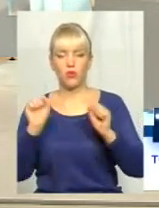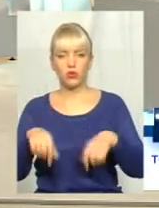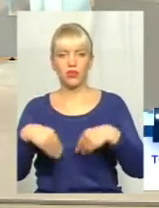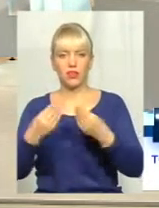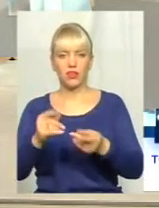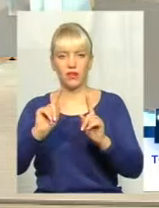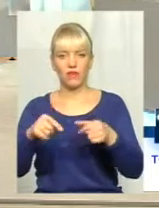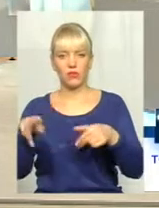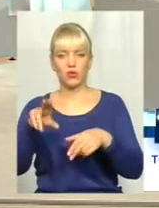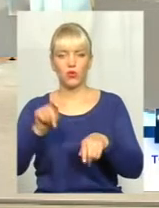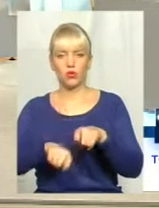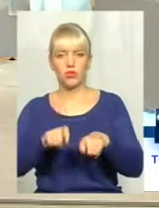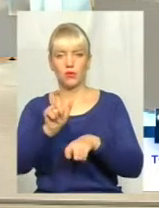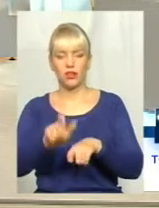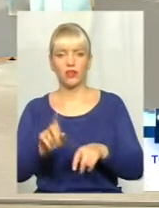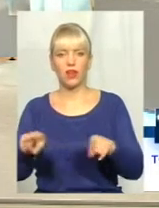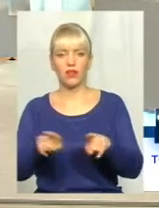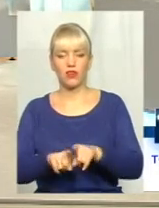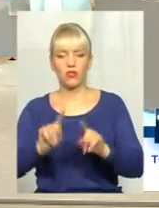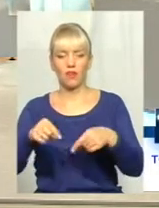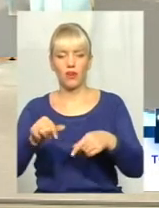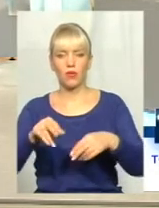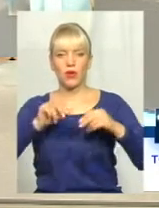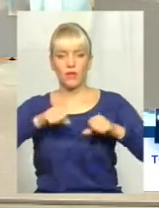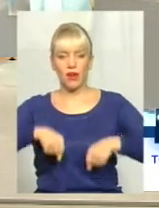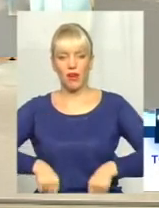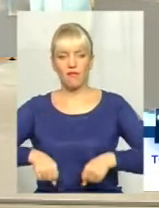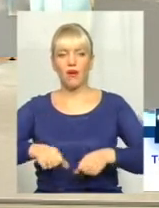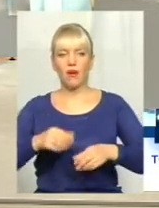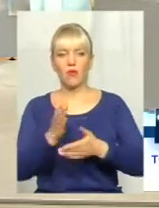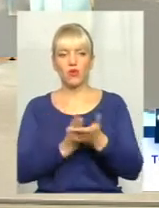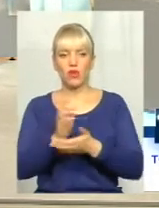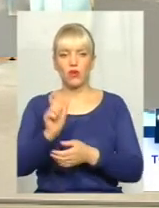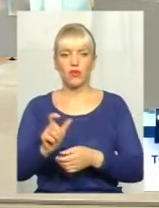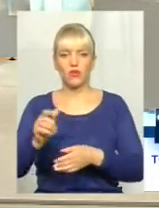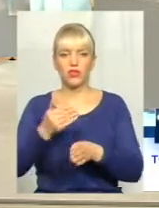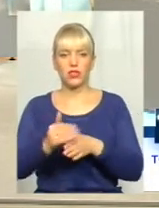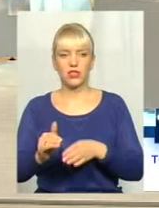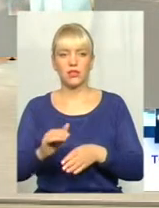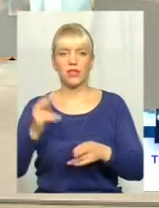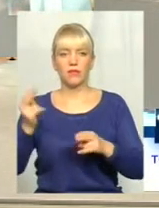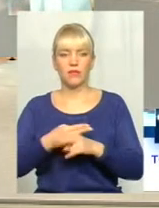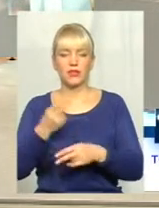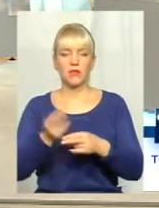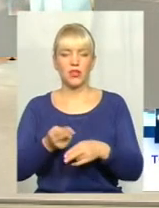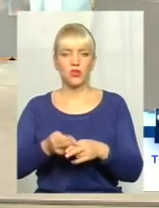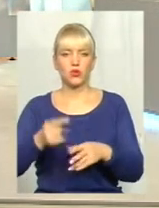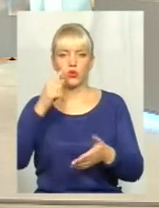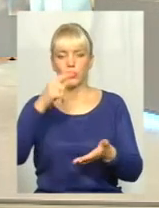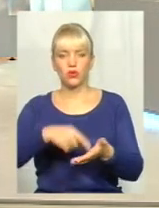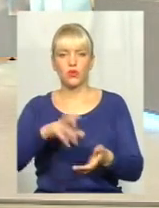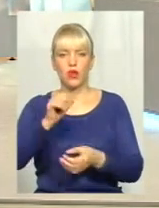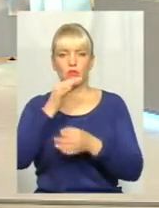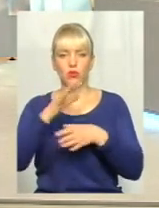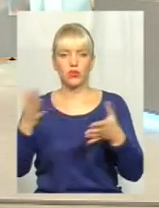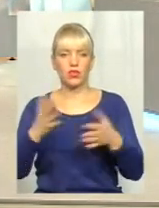інспектору, а також і вимоги і права посадових осіб Держпраці в частині безперешкодного доступу на